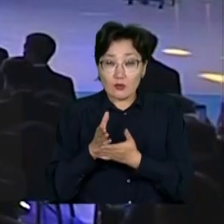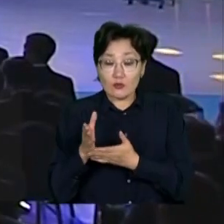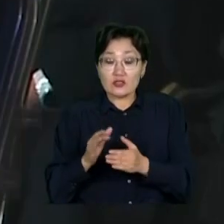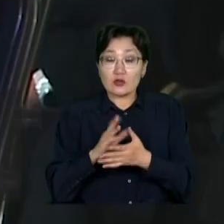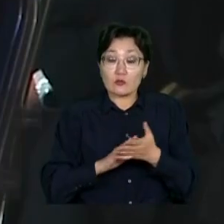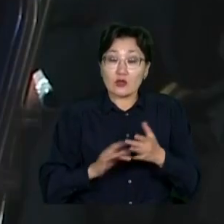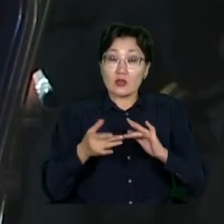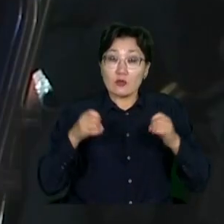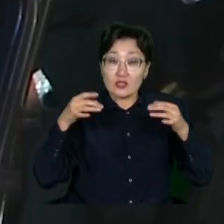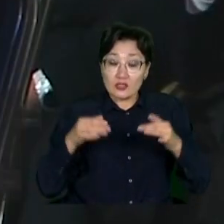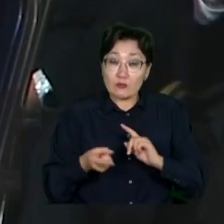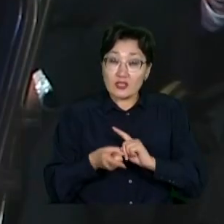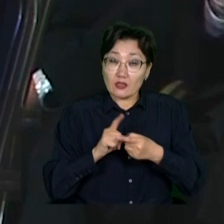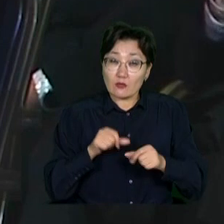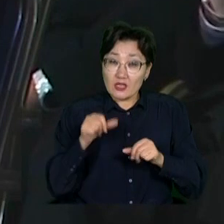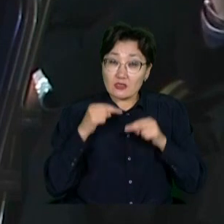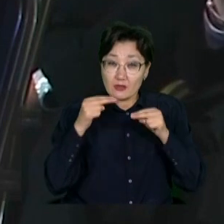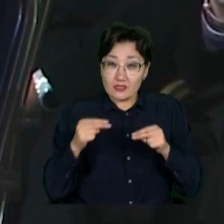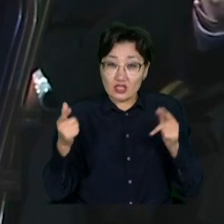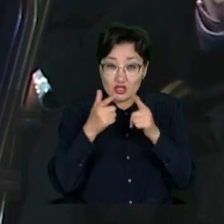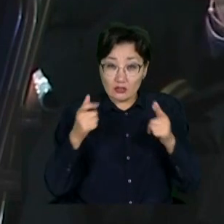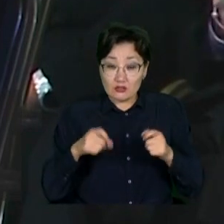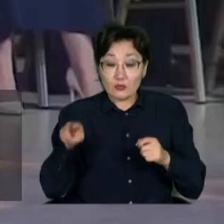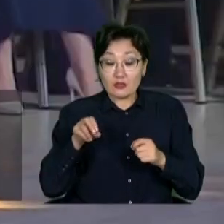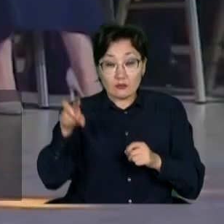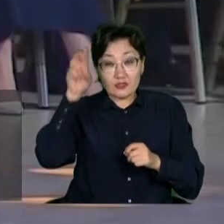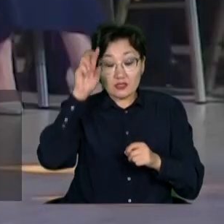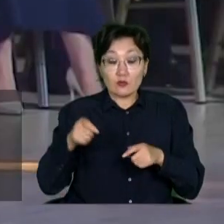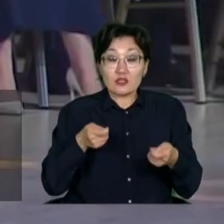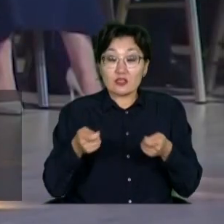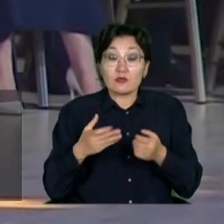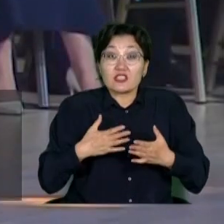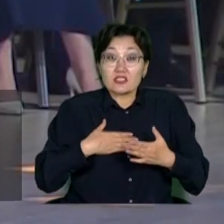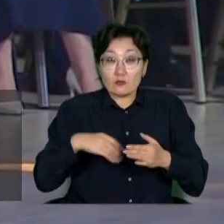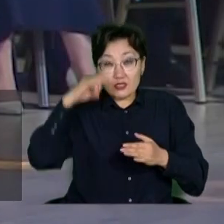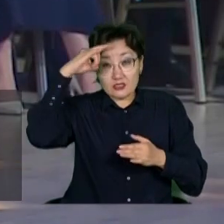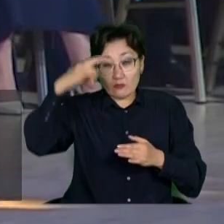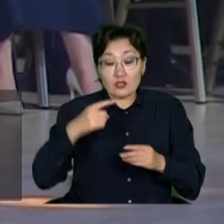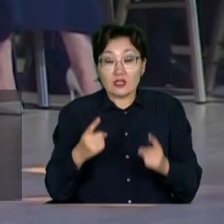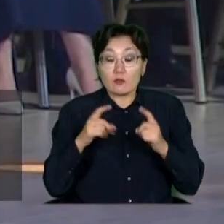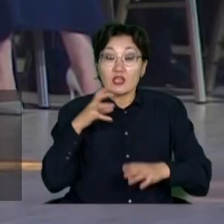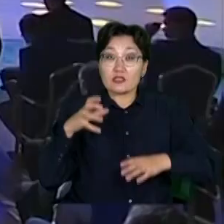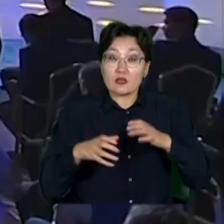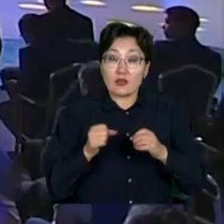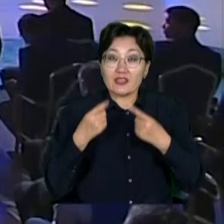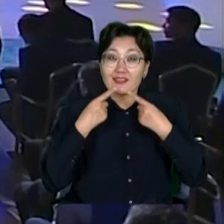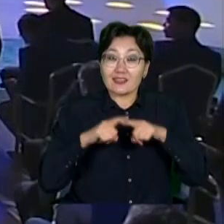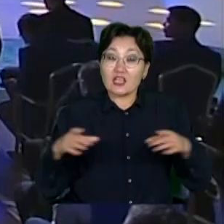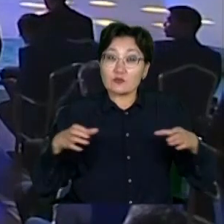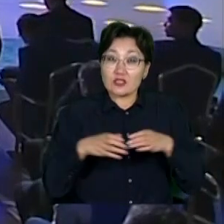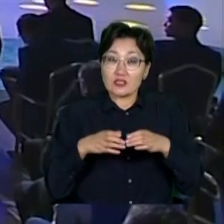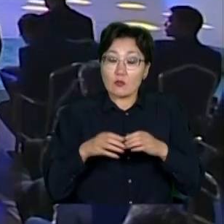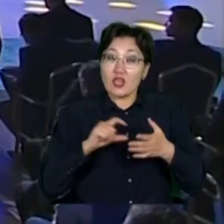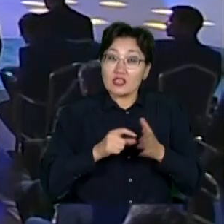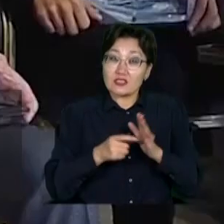әрі цифрландыруға баса мән беретінін жеткізді. Сондай-ақ мемлекет басшысы біздің ел ірі халықаралық IT компаниялардың